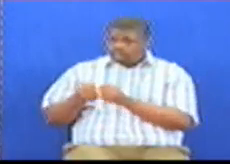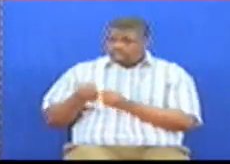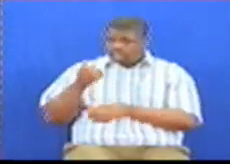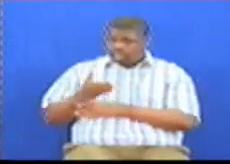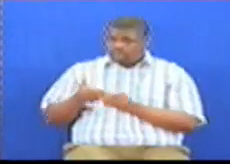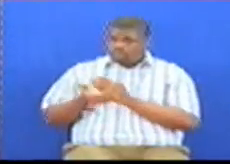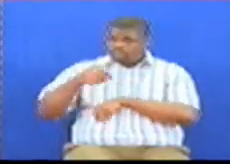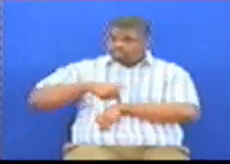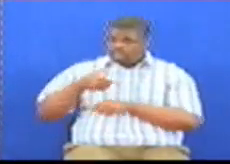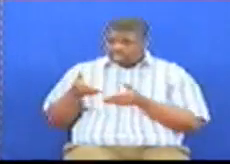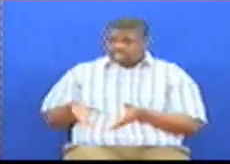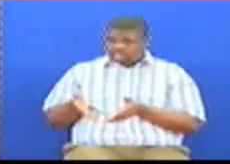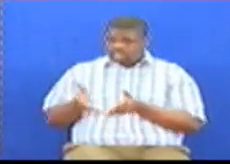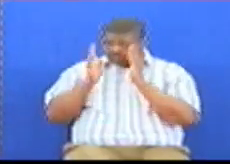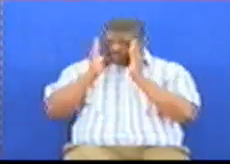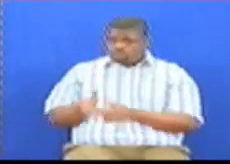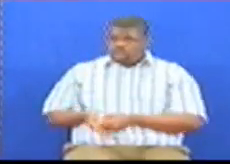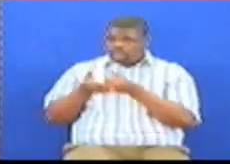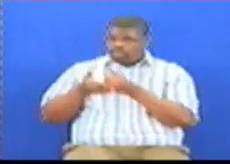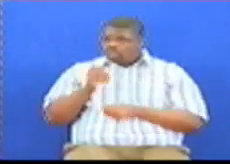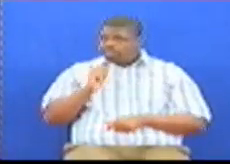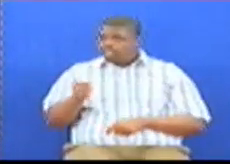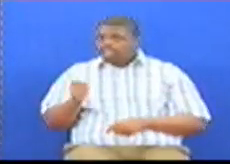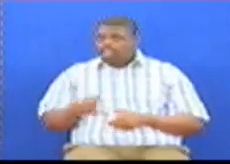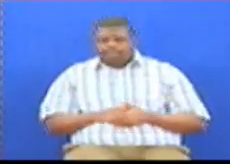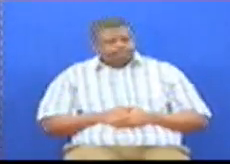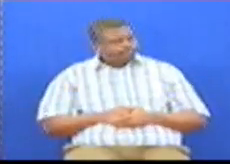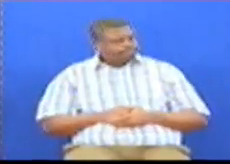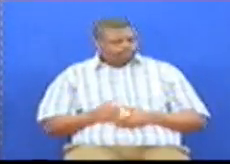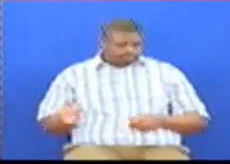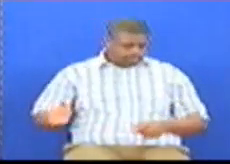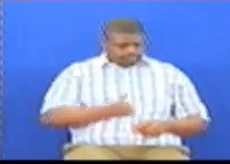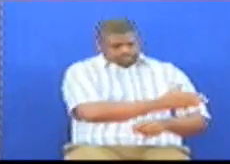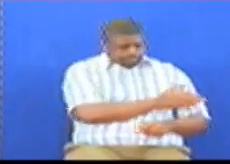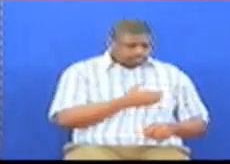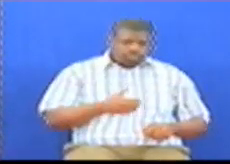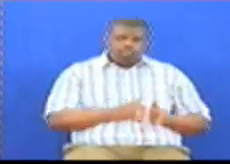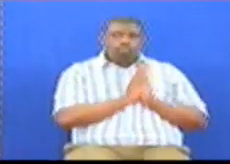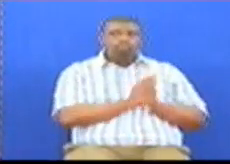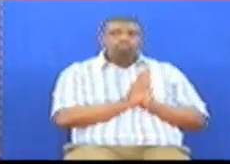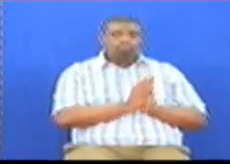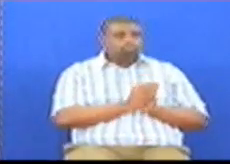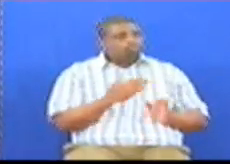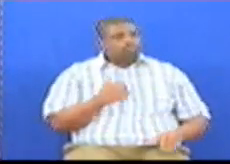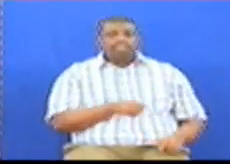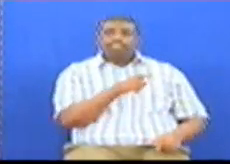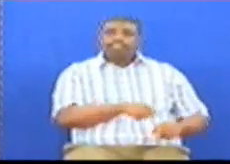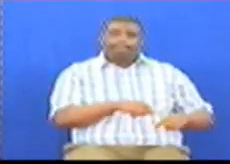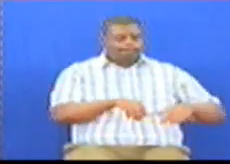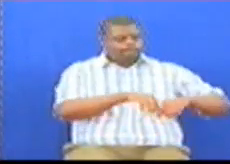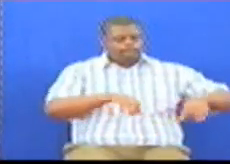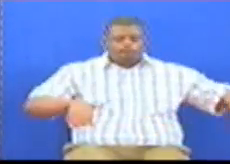mheshimiwa naibu spika. Lingine la maboma, nishukuru sana wizara hii imepanga maboma mengi. Nimeona kwenye